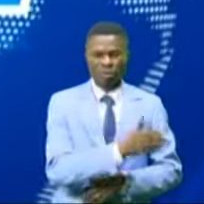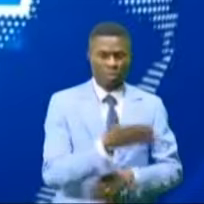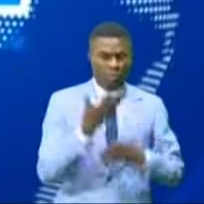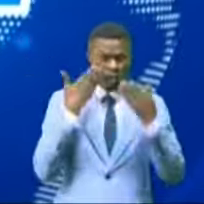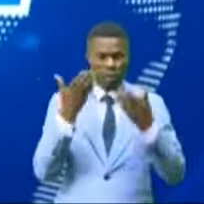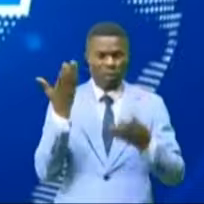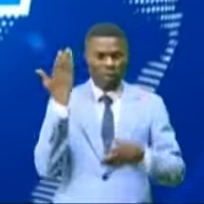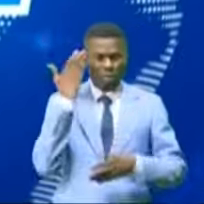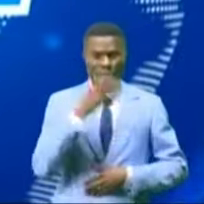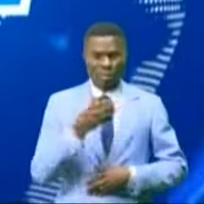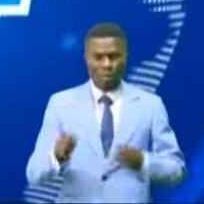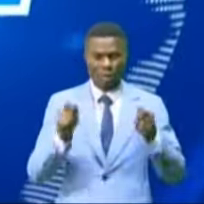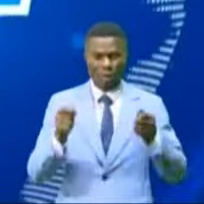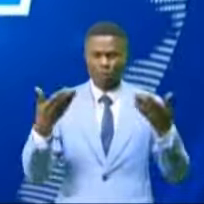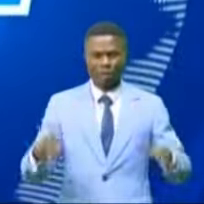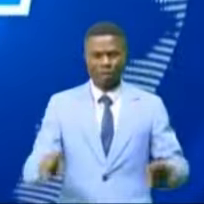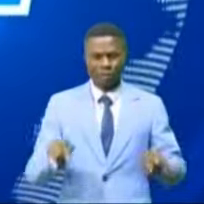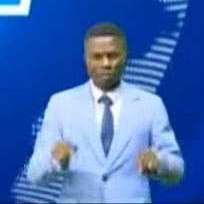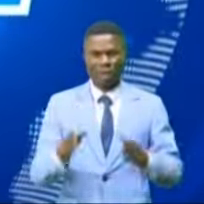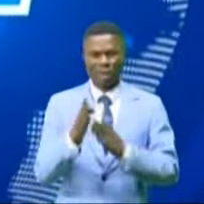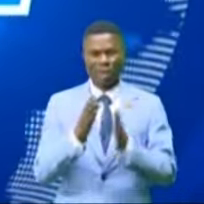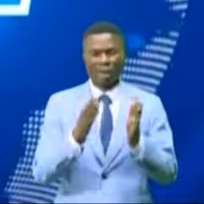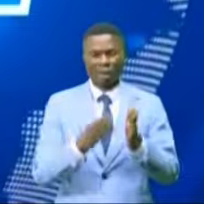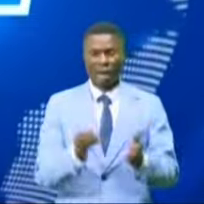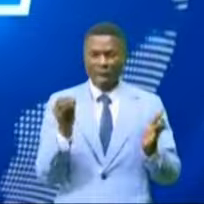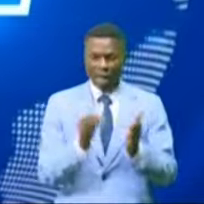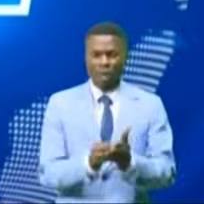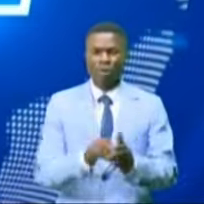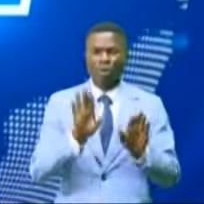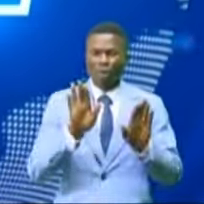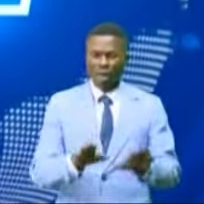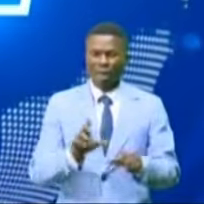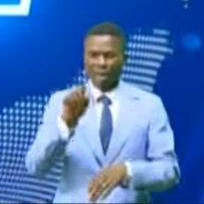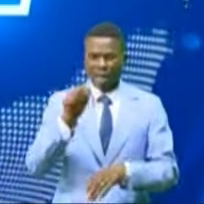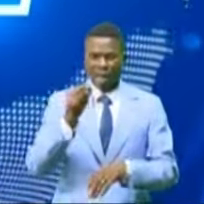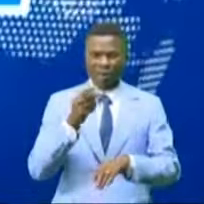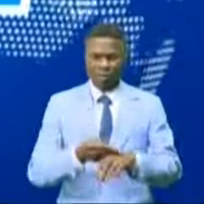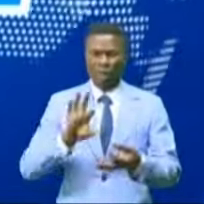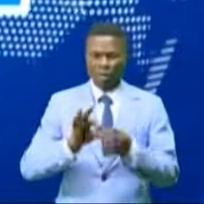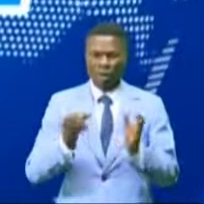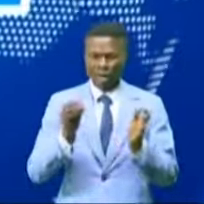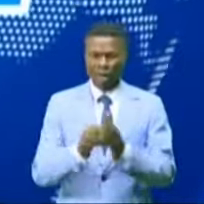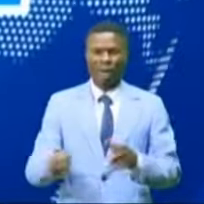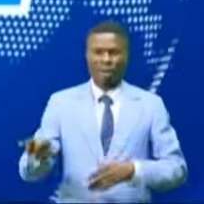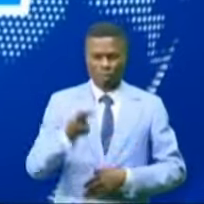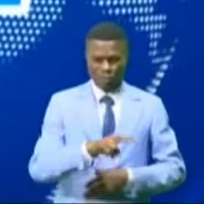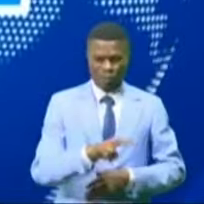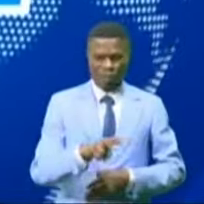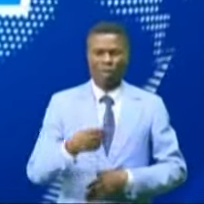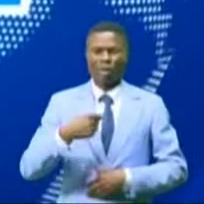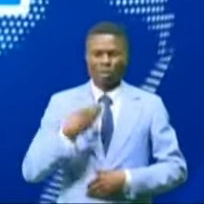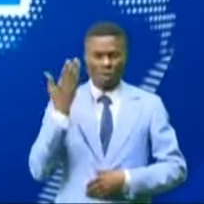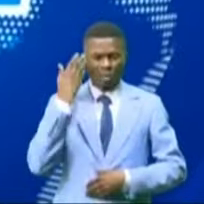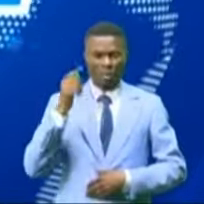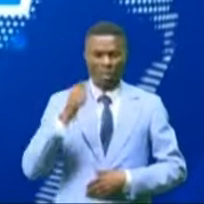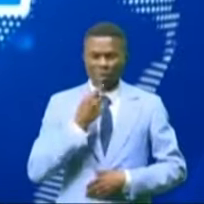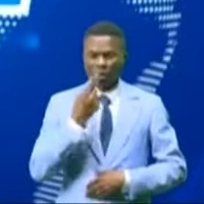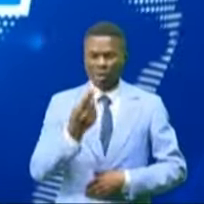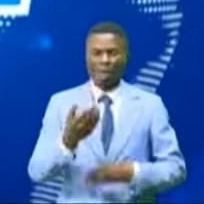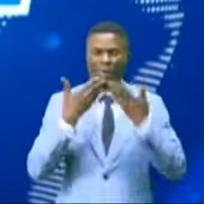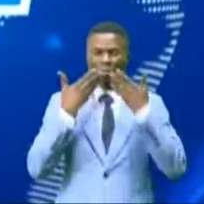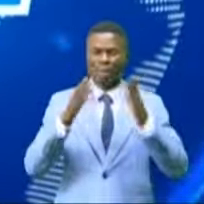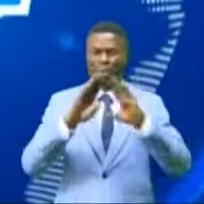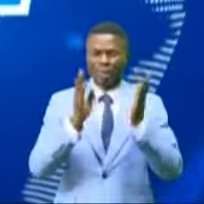Voilà, madame, monsieur, c'est par ici que nous mettons un point final à ce journal réalisé par Pascal Chissot sous la coordination de Patty Tondongou. Sandra Nyang y